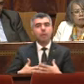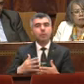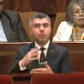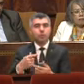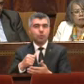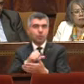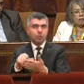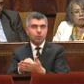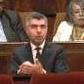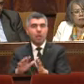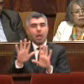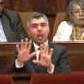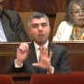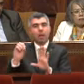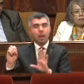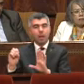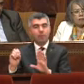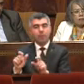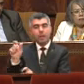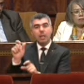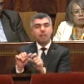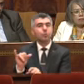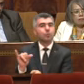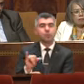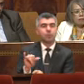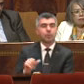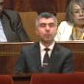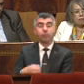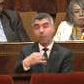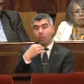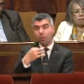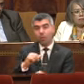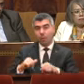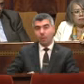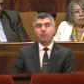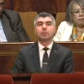نخلقوا 5,000 ولا 10,000 ستارت اب. واش غنديروا لهاد الناس؟ انا قلت لكم السيده الوزيره